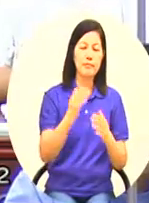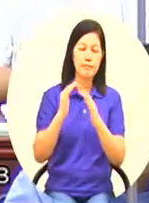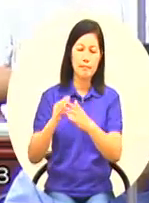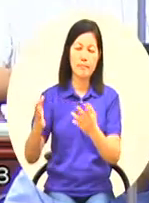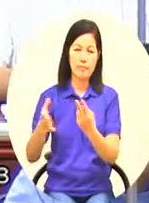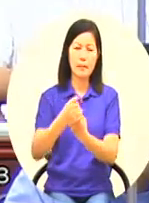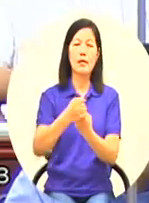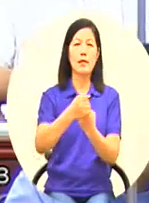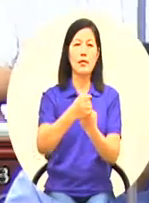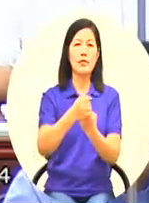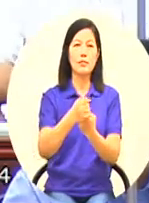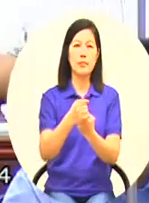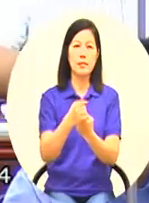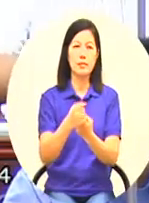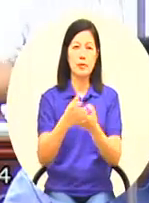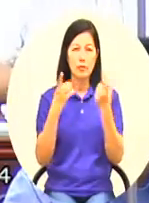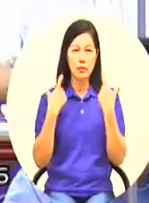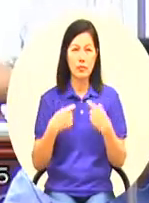的时候就是基本上